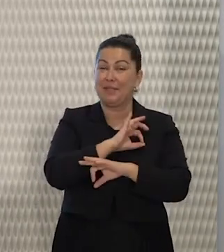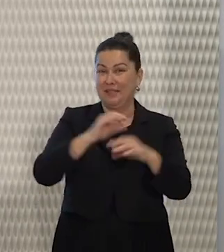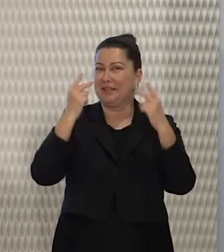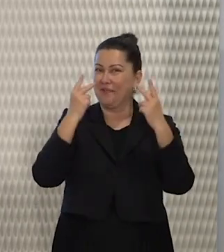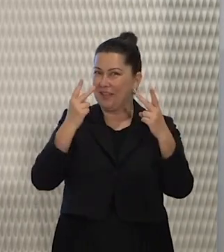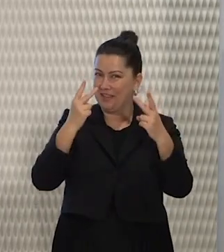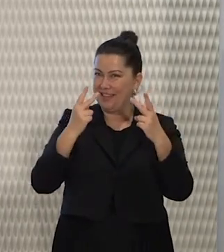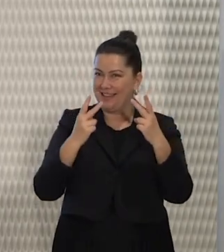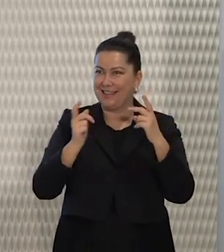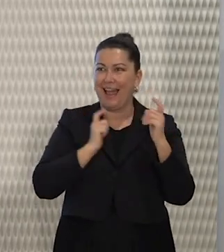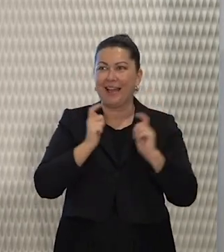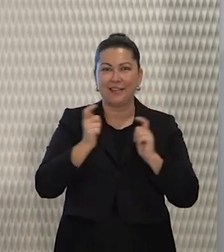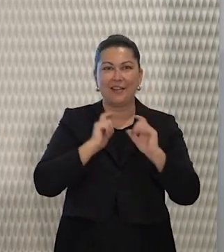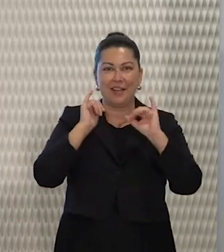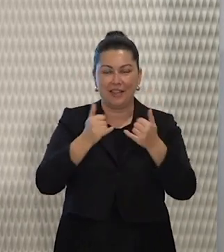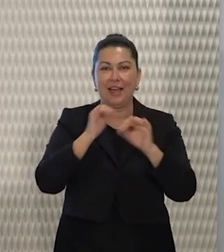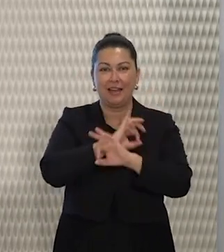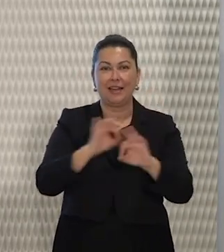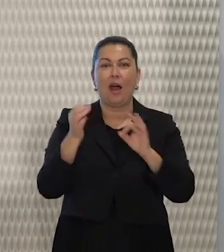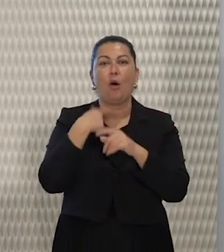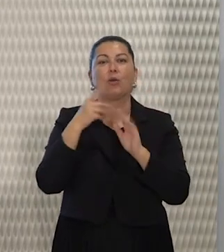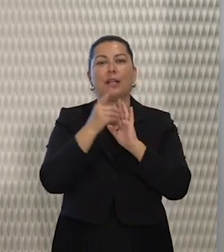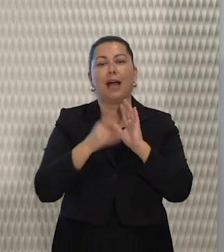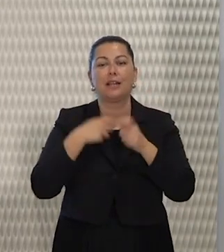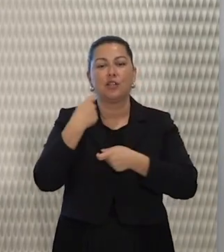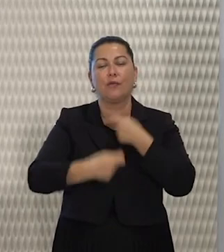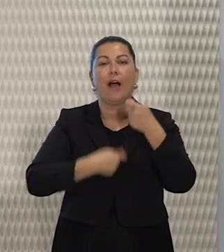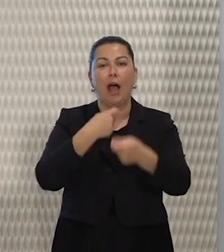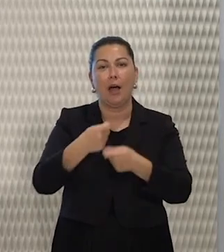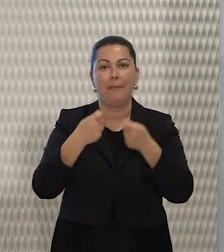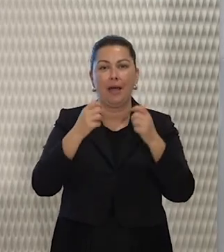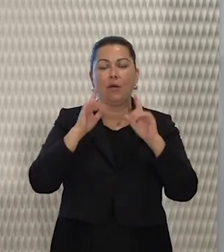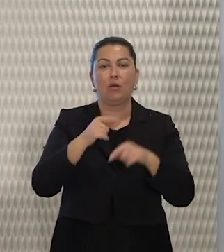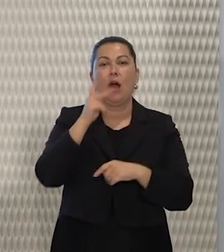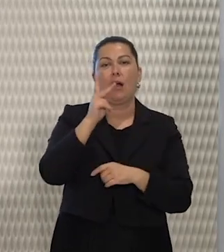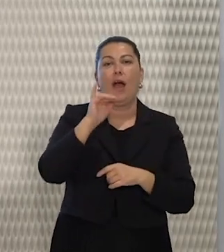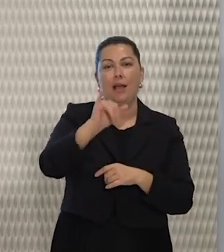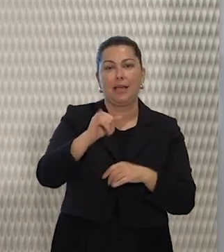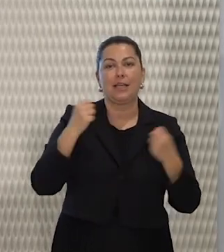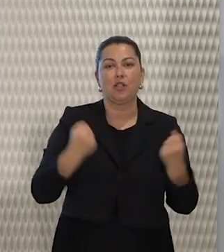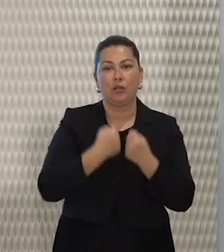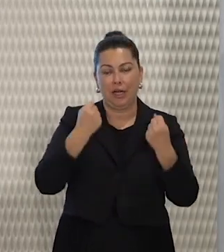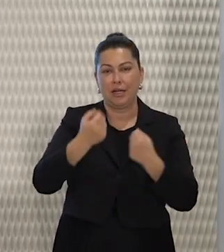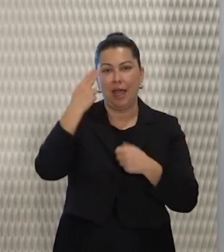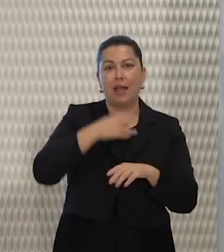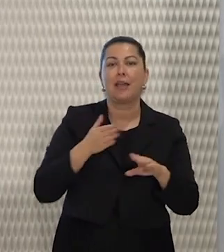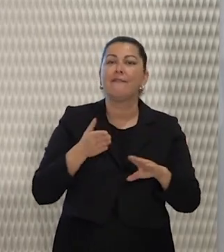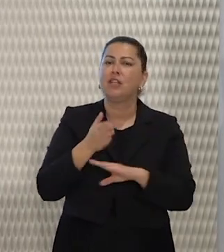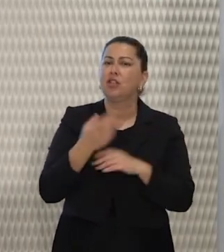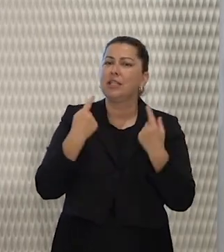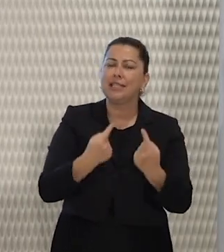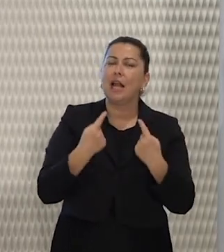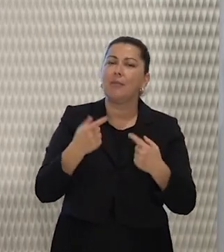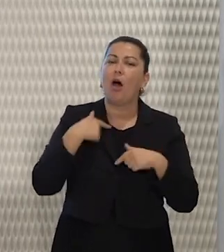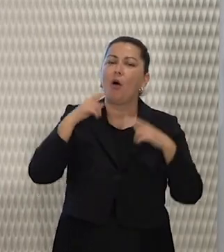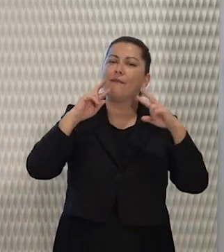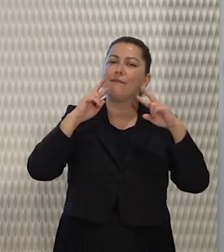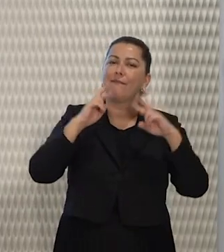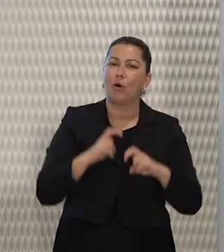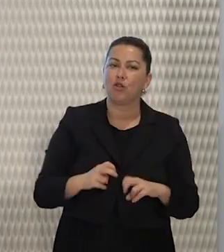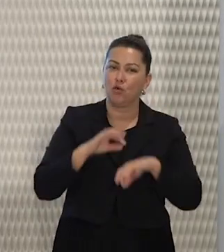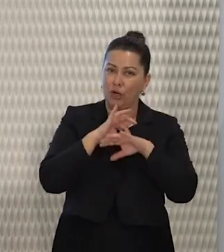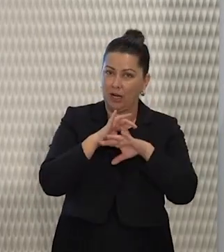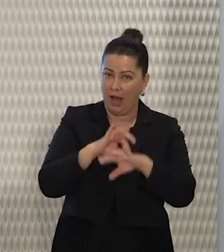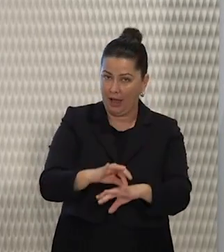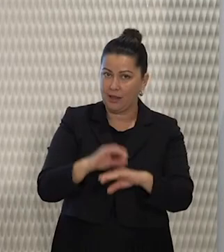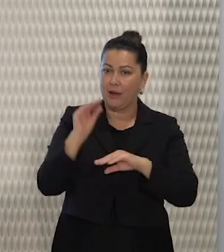auch wertvoll sind, wenn es wirklich darum geht, Daten zu verarbeiten, auch KI zu trainieren. Herr Fischer, Sie leiten die Forschung